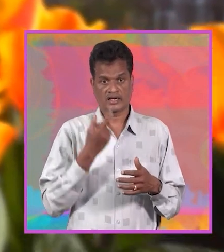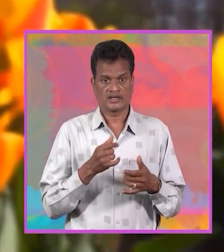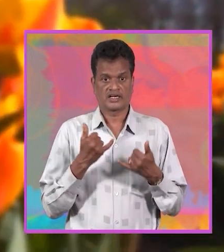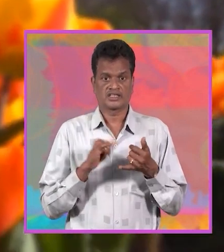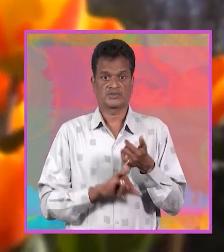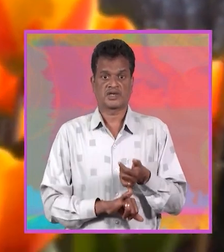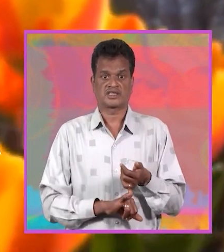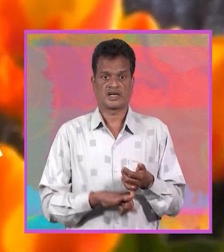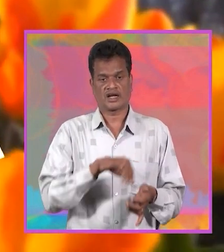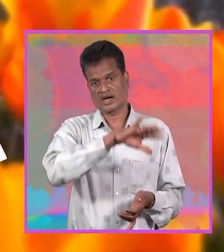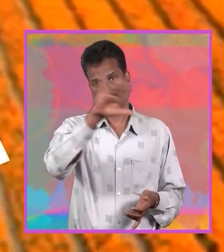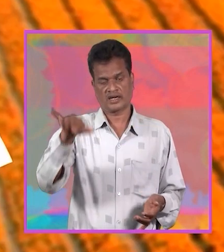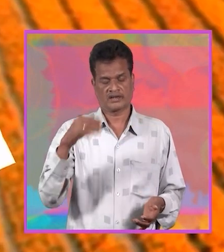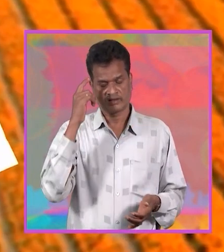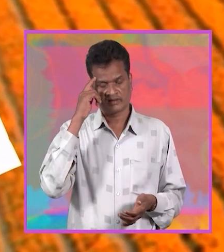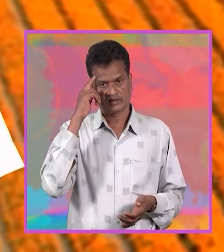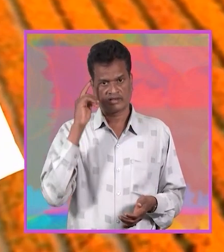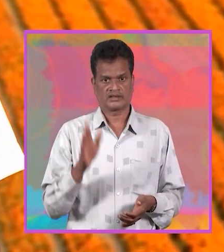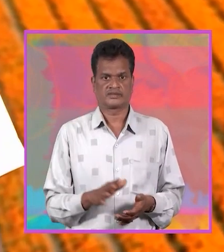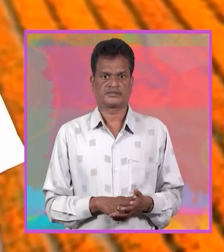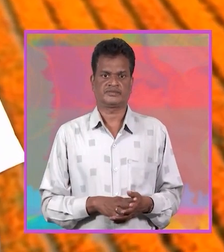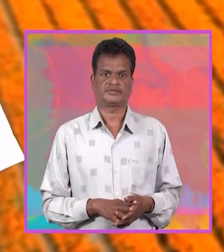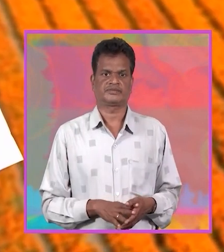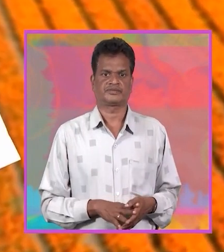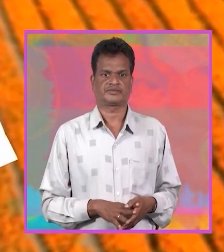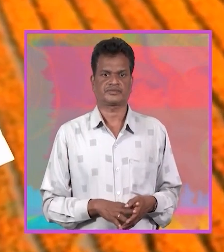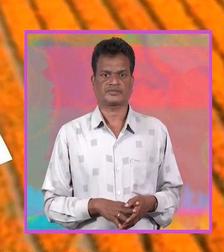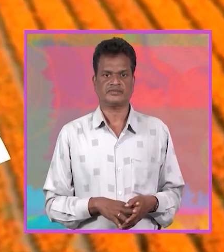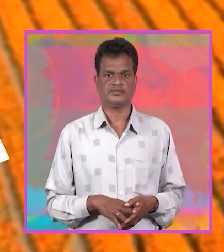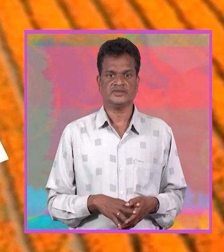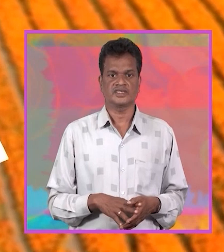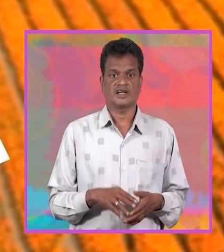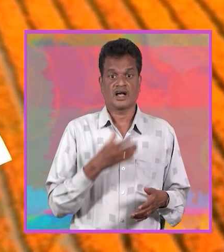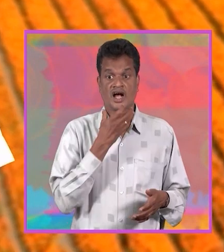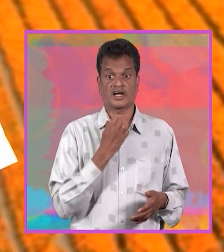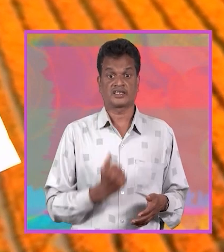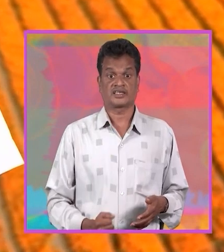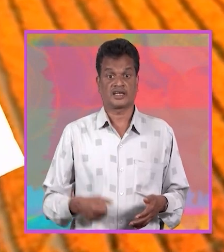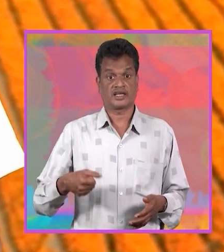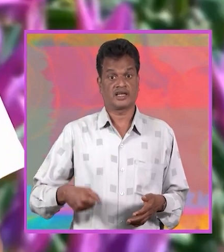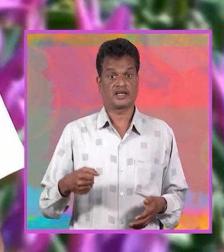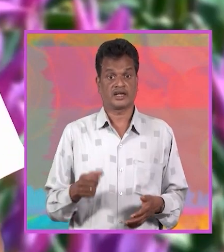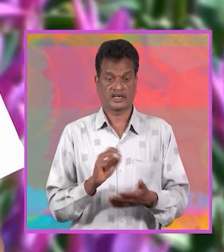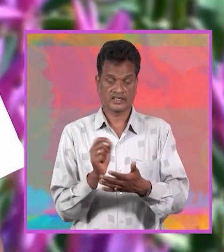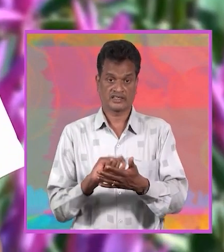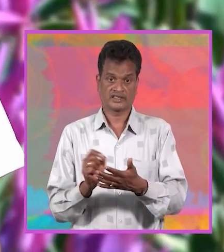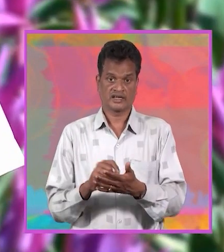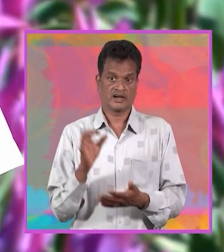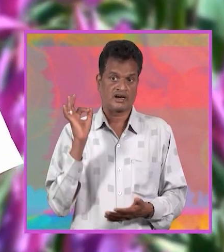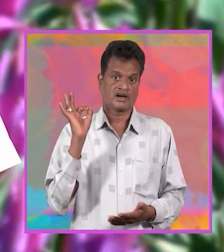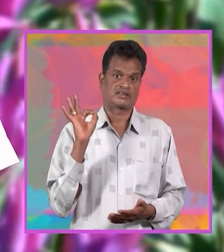சிறப்பிதுவே அனைவரும் அறிய இறையாளே. அகத்தியர் பெருமான் எழுதியதே